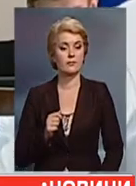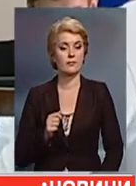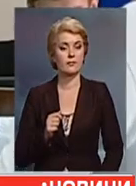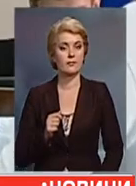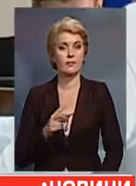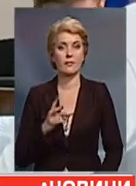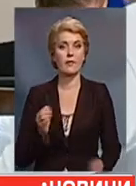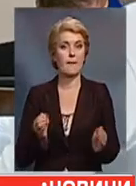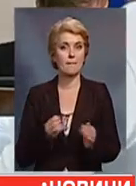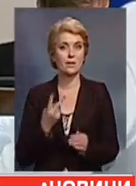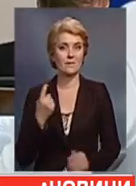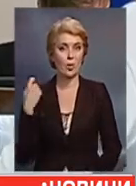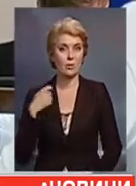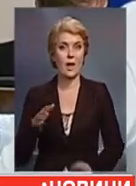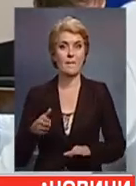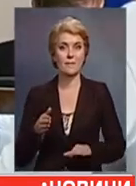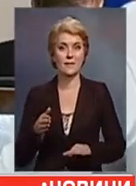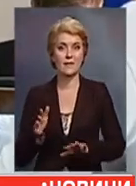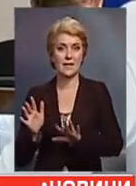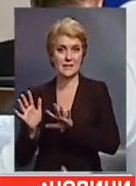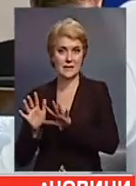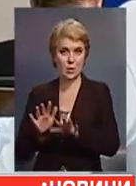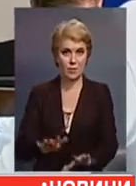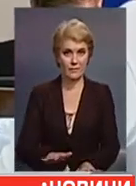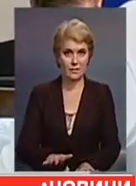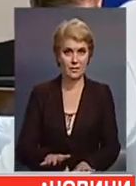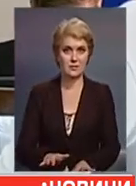двох ударів, так. Пізніше скинули вниз і там же